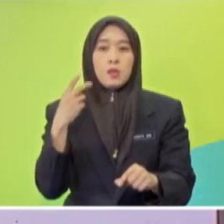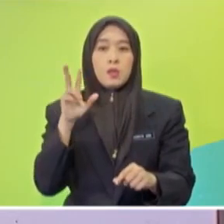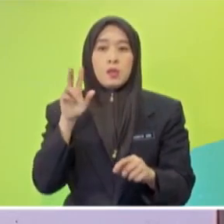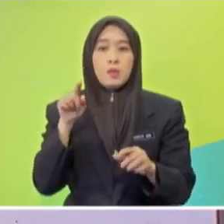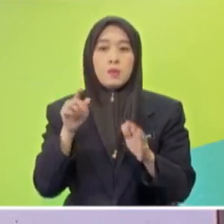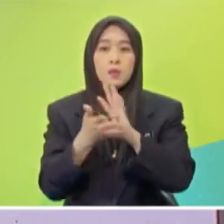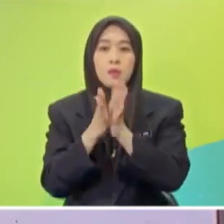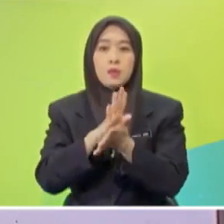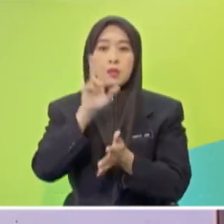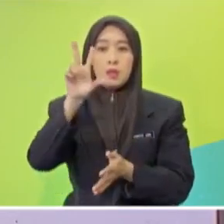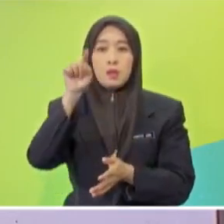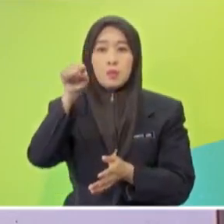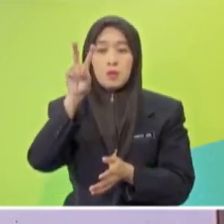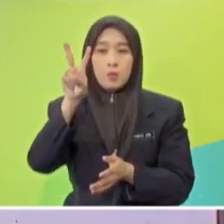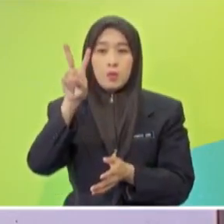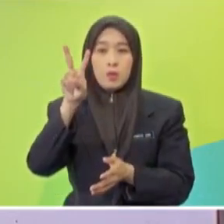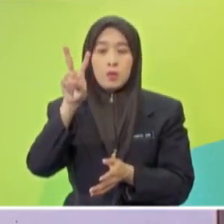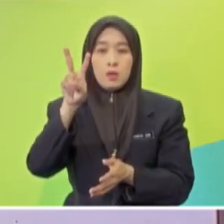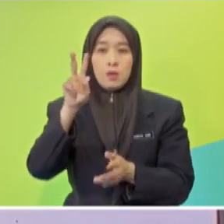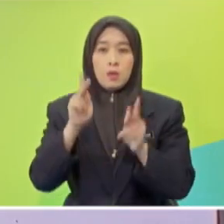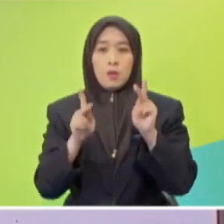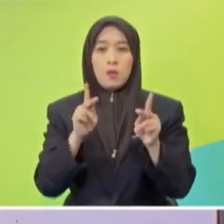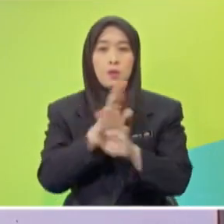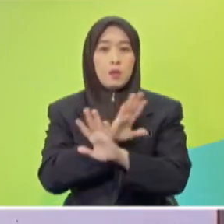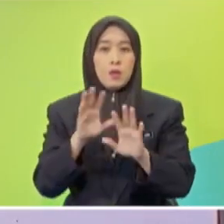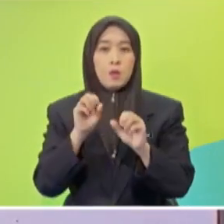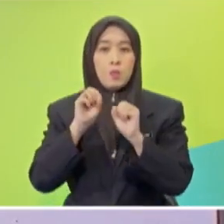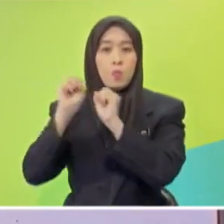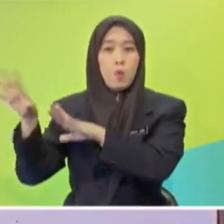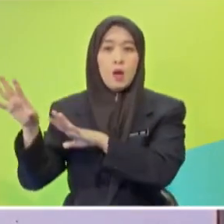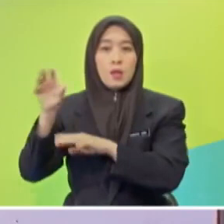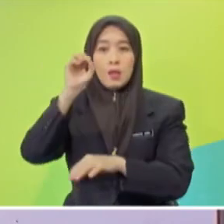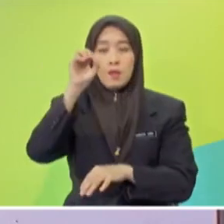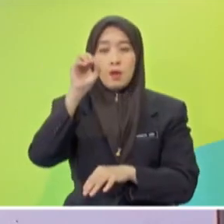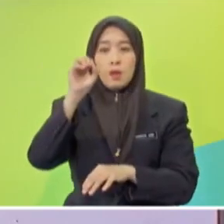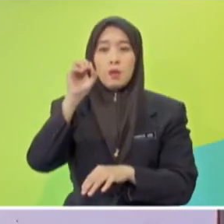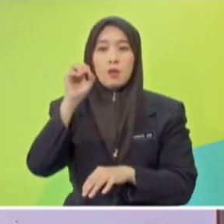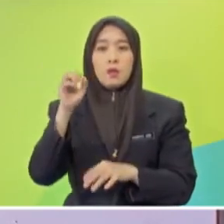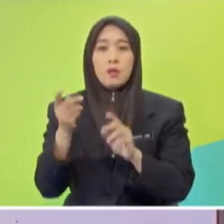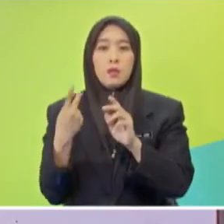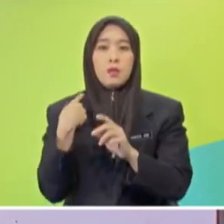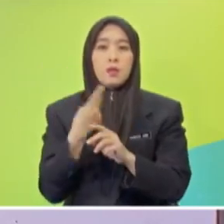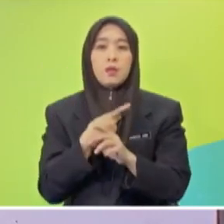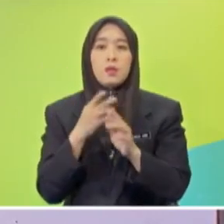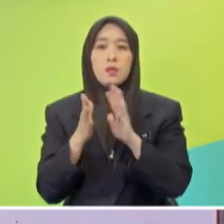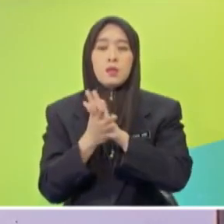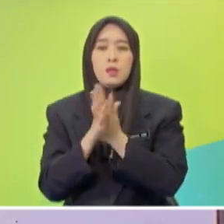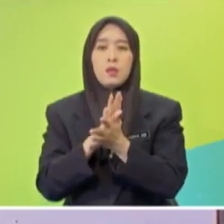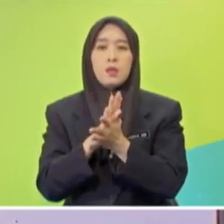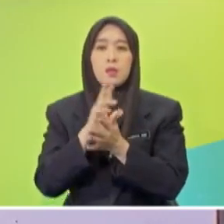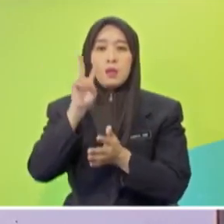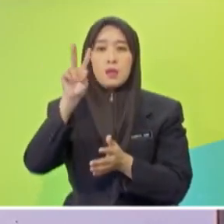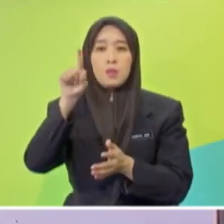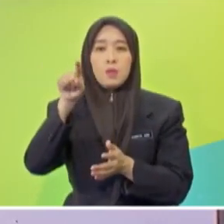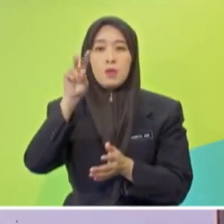Oke kalau kita Hapus Syifa tadi dia akan jadi 320/100 Oke penyebutnya ada dua Shiva